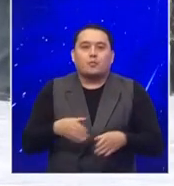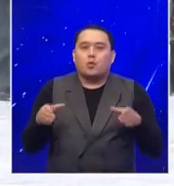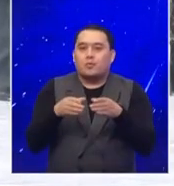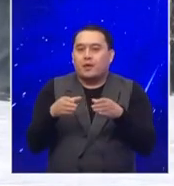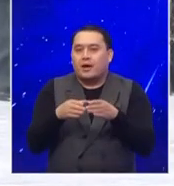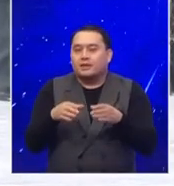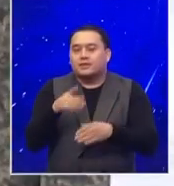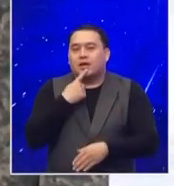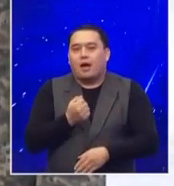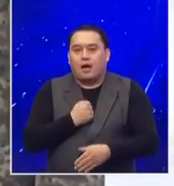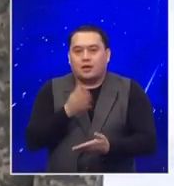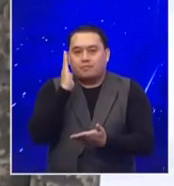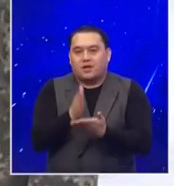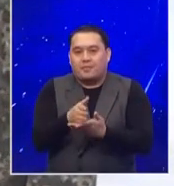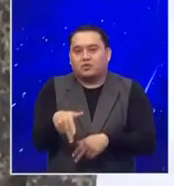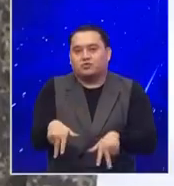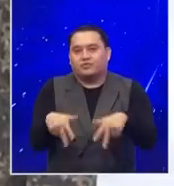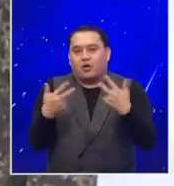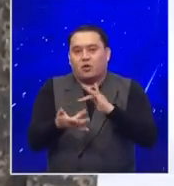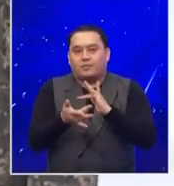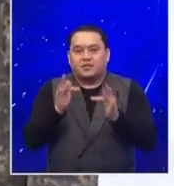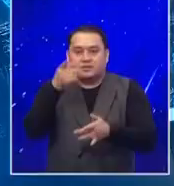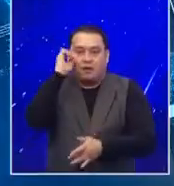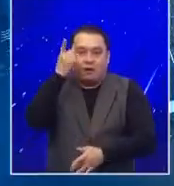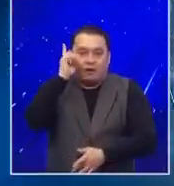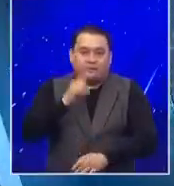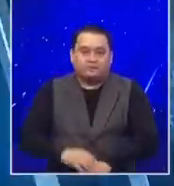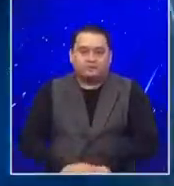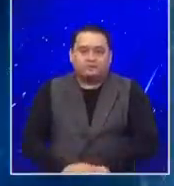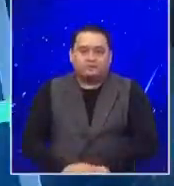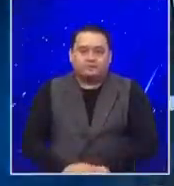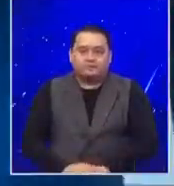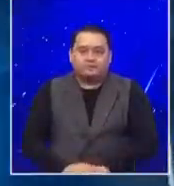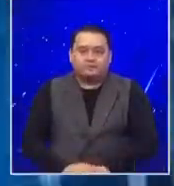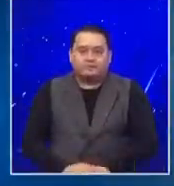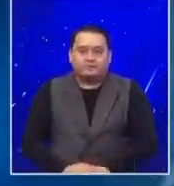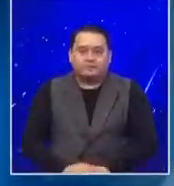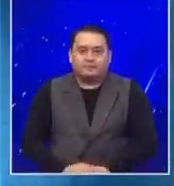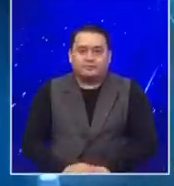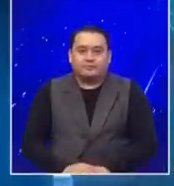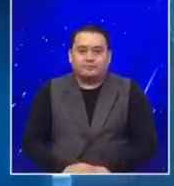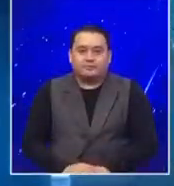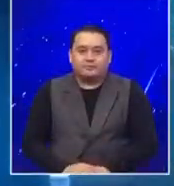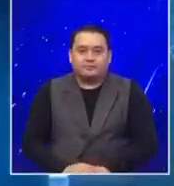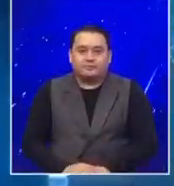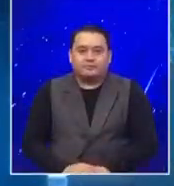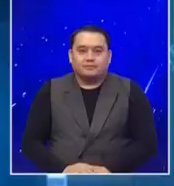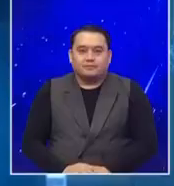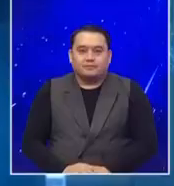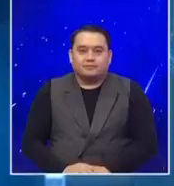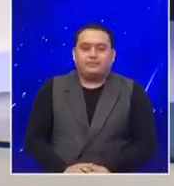из числа солдат вела прямую трансляцию в сети Инстаграм. Дамир Анитов, Ержан Дюсен, телеканал ЖТСУ.